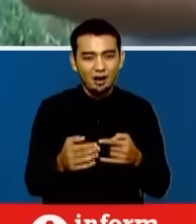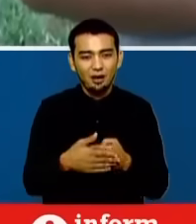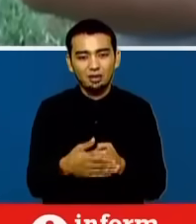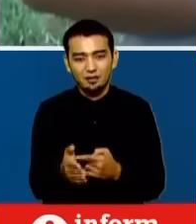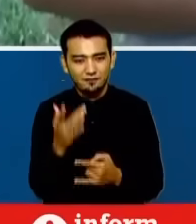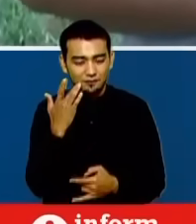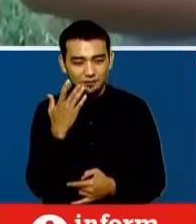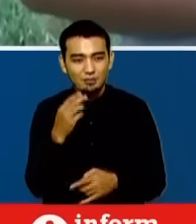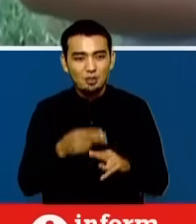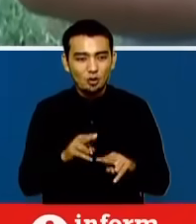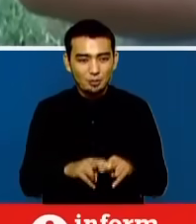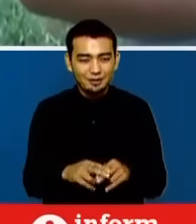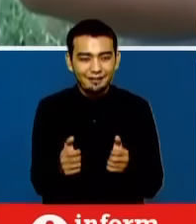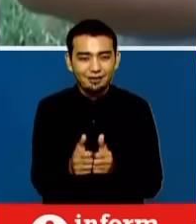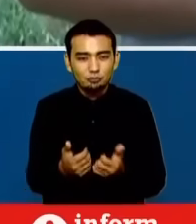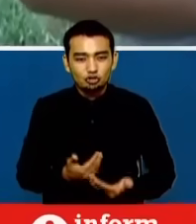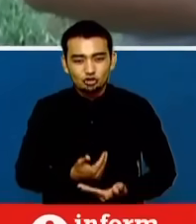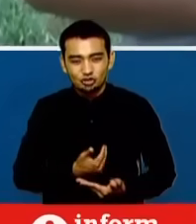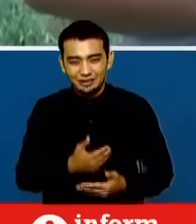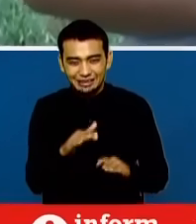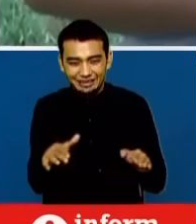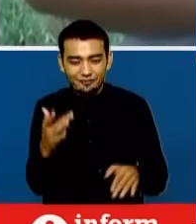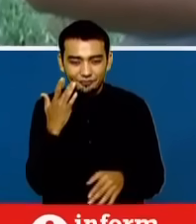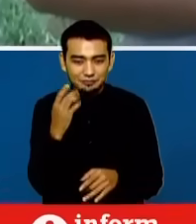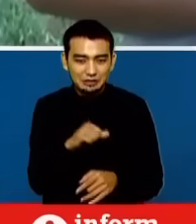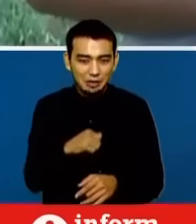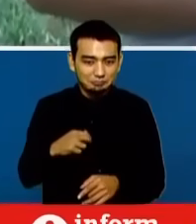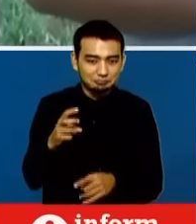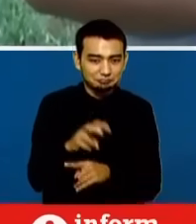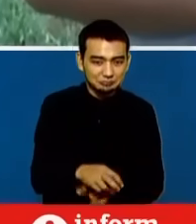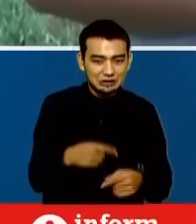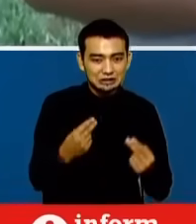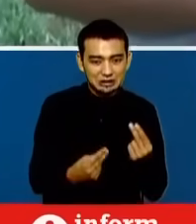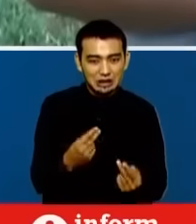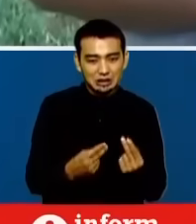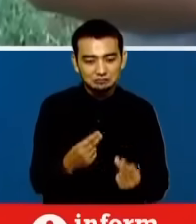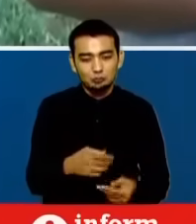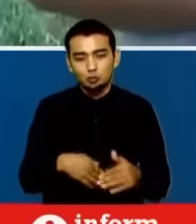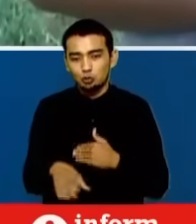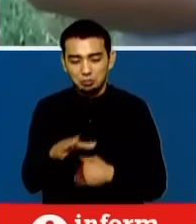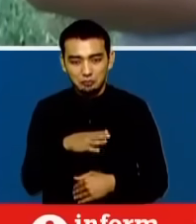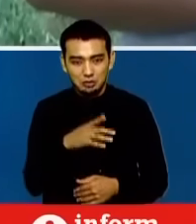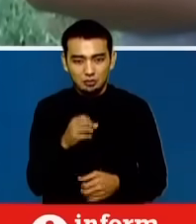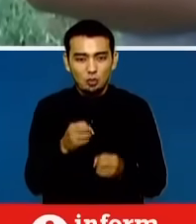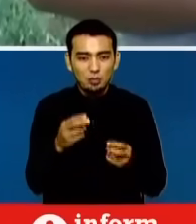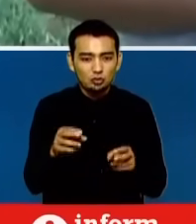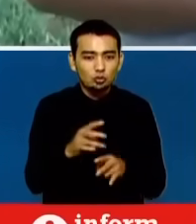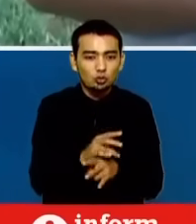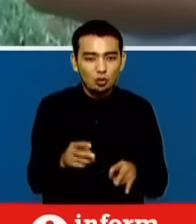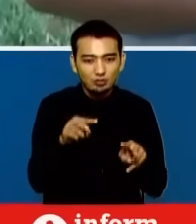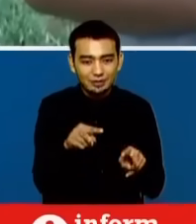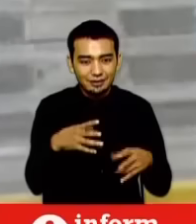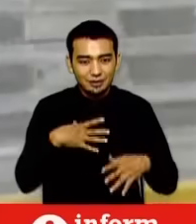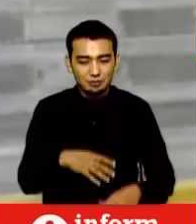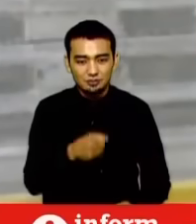айтады. Сондықтан сол маңда тұратын балалар футбол алаңына өздері келіп ойнап келетінін дейді. Яғни олардың қауіпсіздігін ешкім